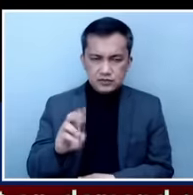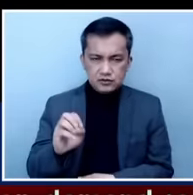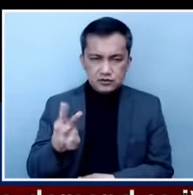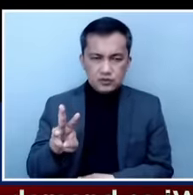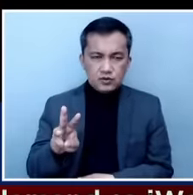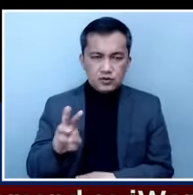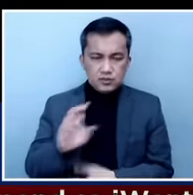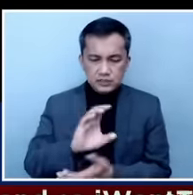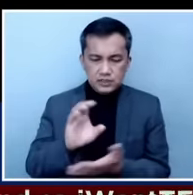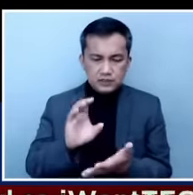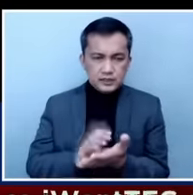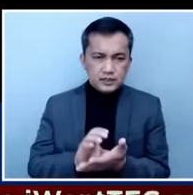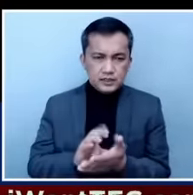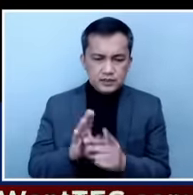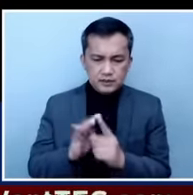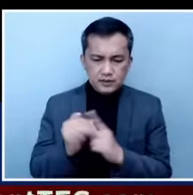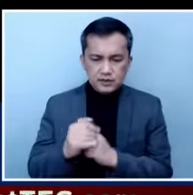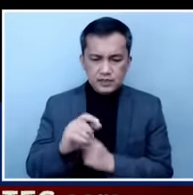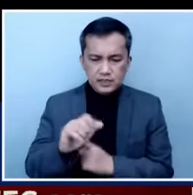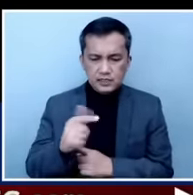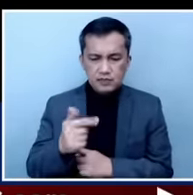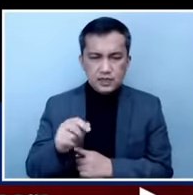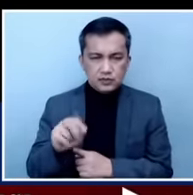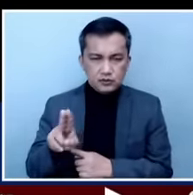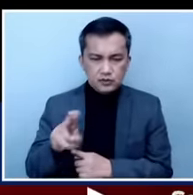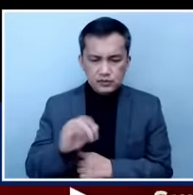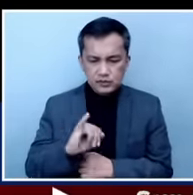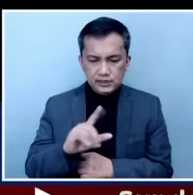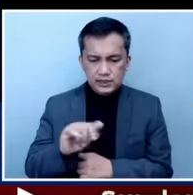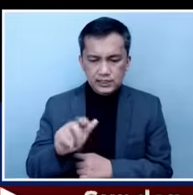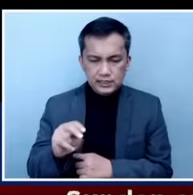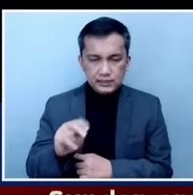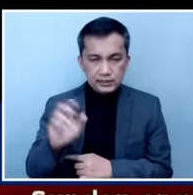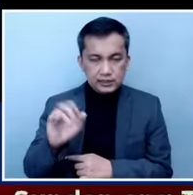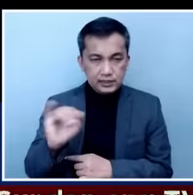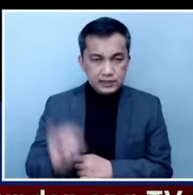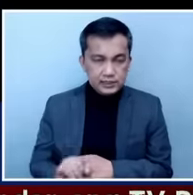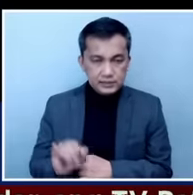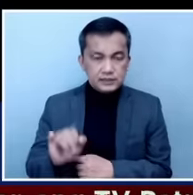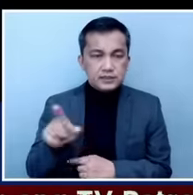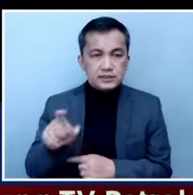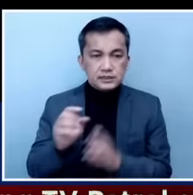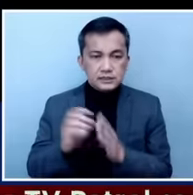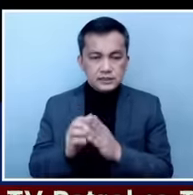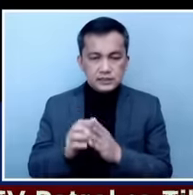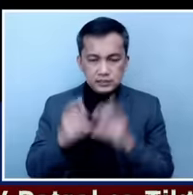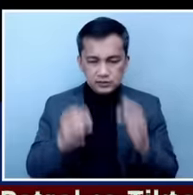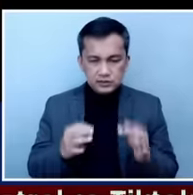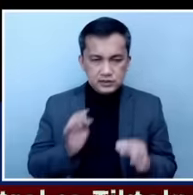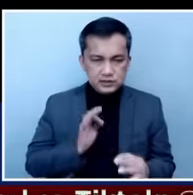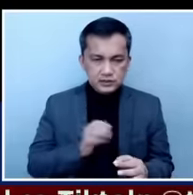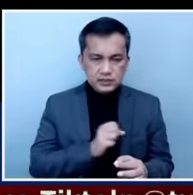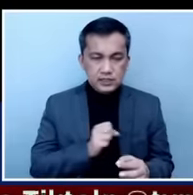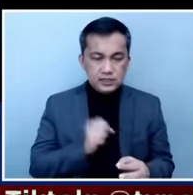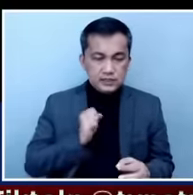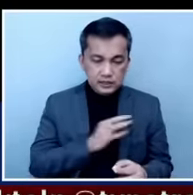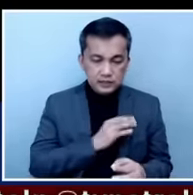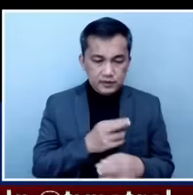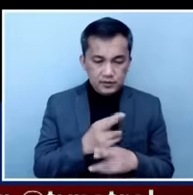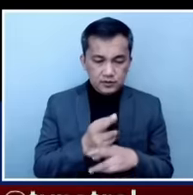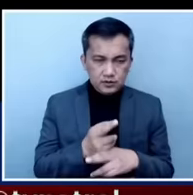Compound sa Barangay Alibago, Ilagan City. Nagdesisyon umano ang isang staff na ayusin ito